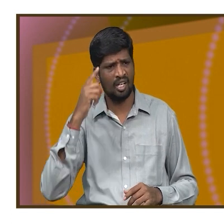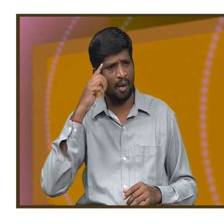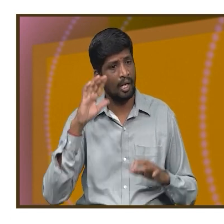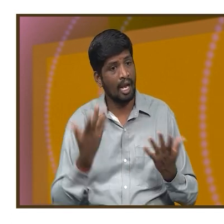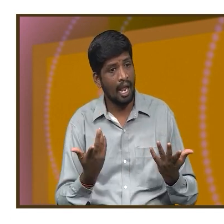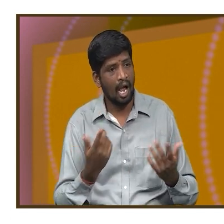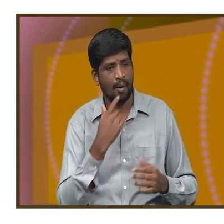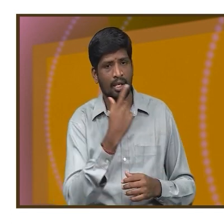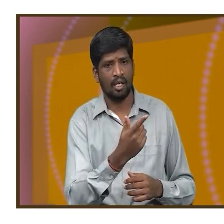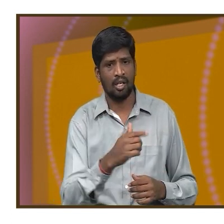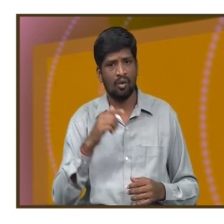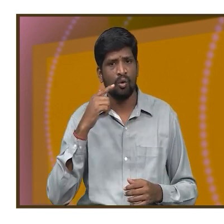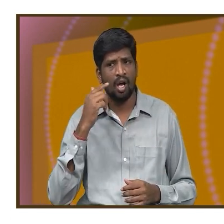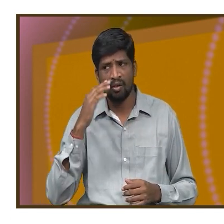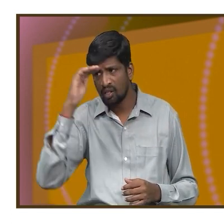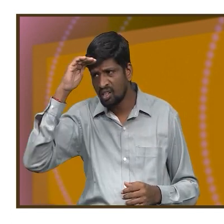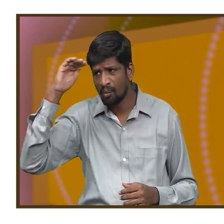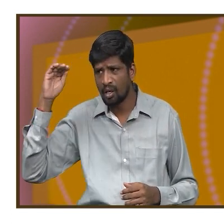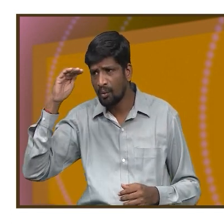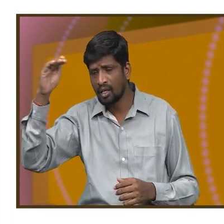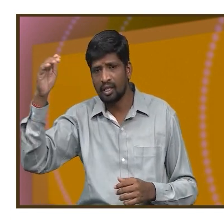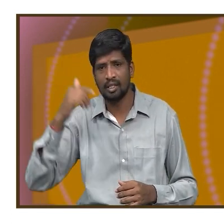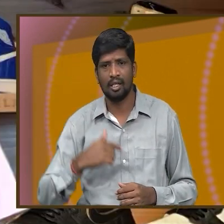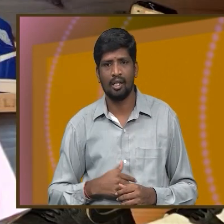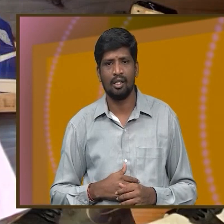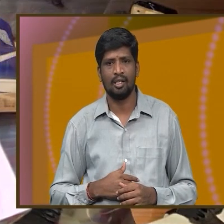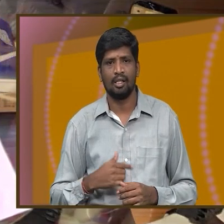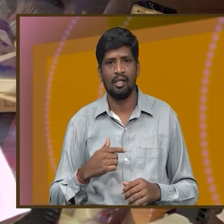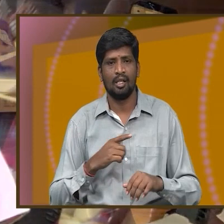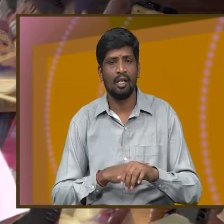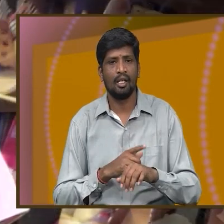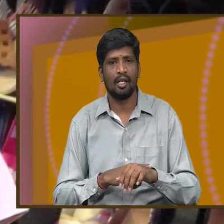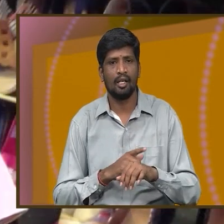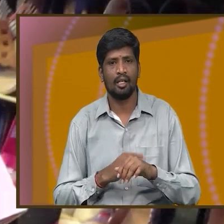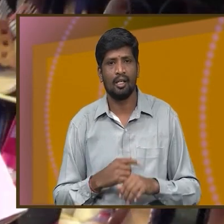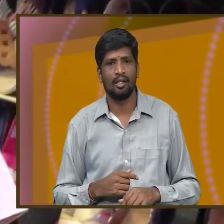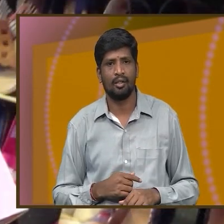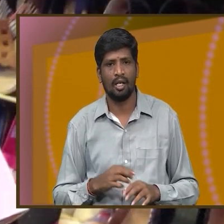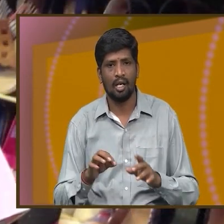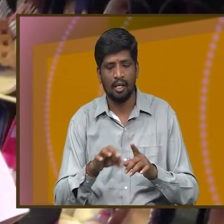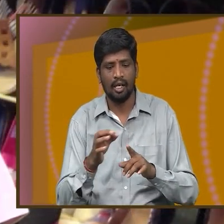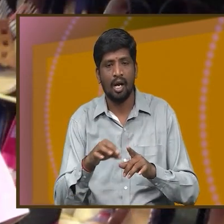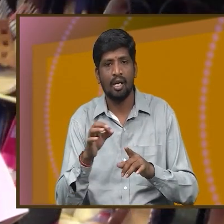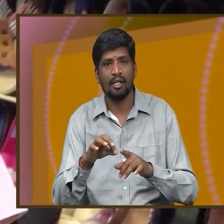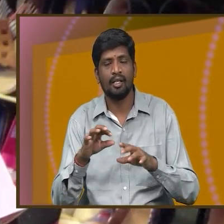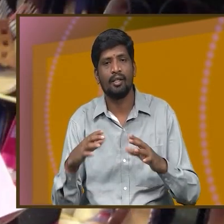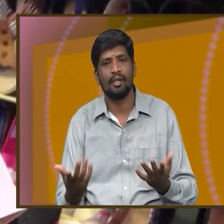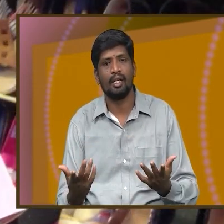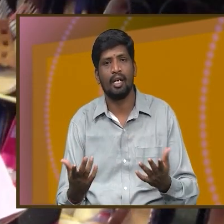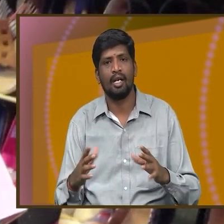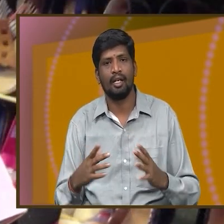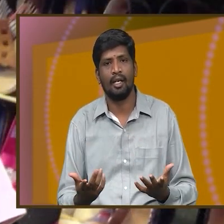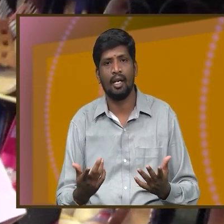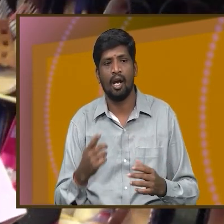பார்த்து கொண்டிருக்கிறாள். என்னுடைய வெகு தாமதமாகிவிட்டது, எனது காலணியை தைத்து விட்டீர்களா இல்லையா என்று